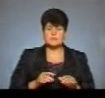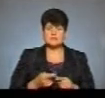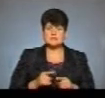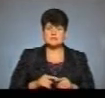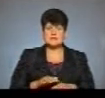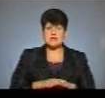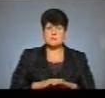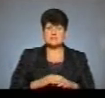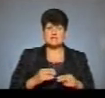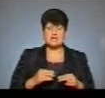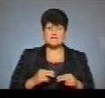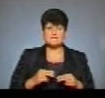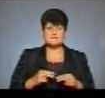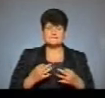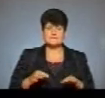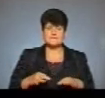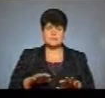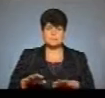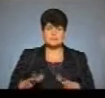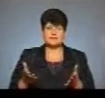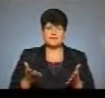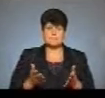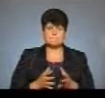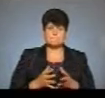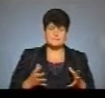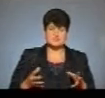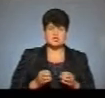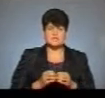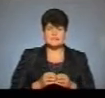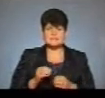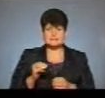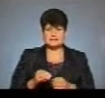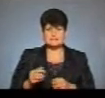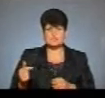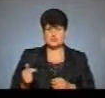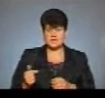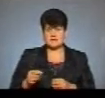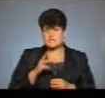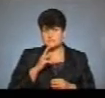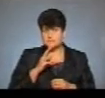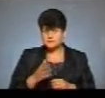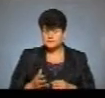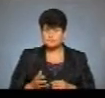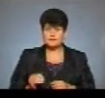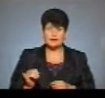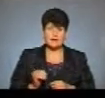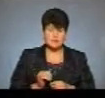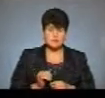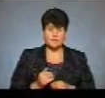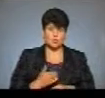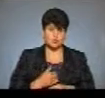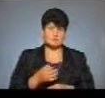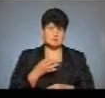ярмарку вакансій для вакансій, де більше 10 тисяч гривень заробітні плати. І хочу